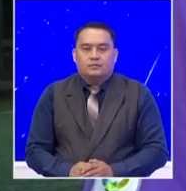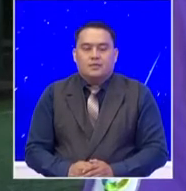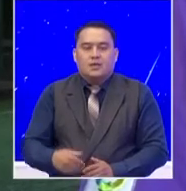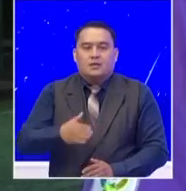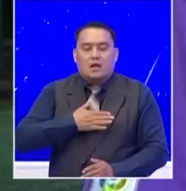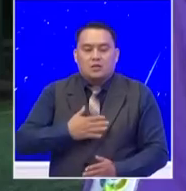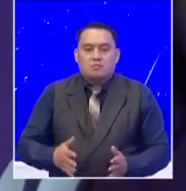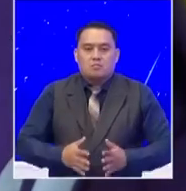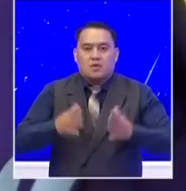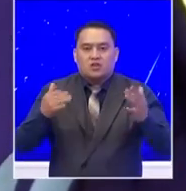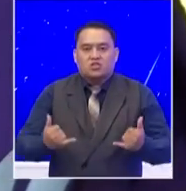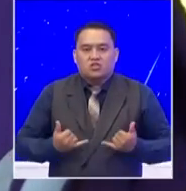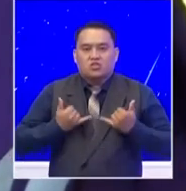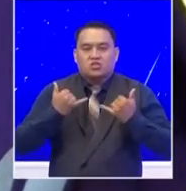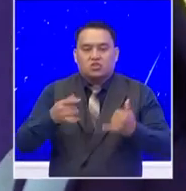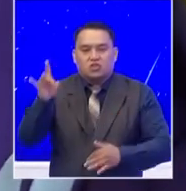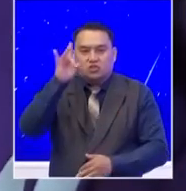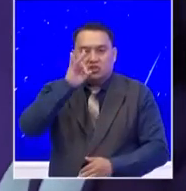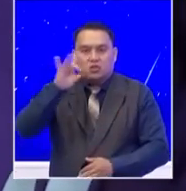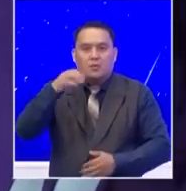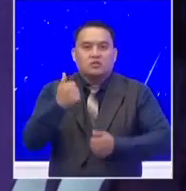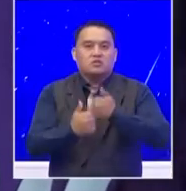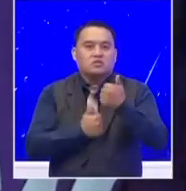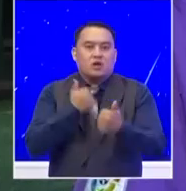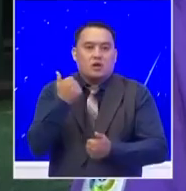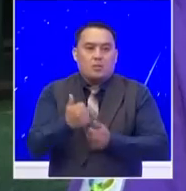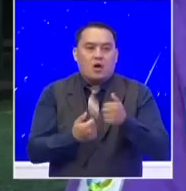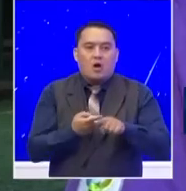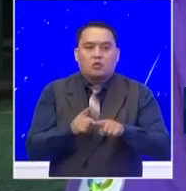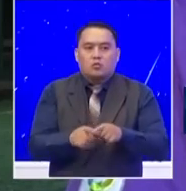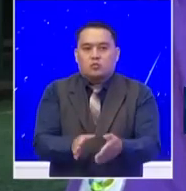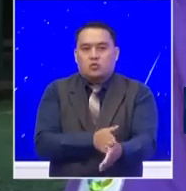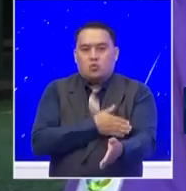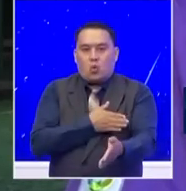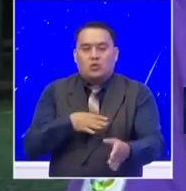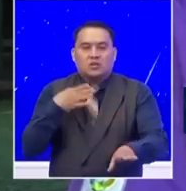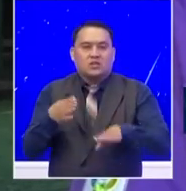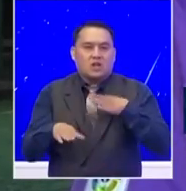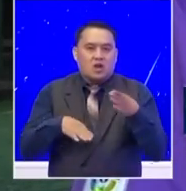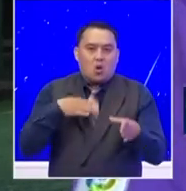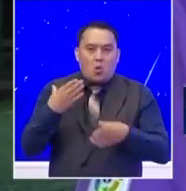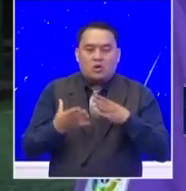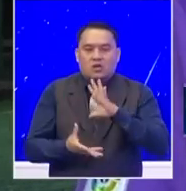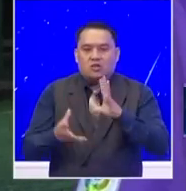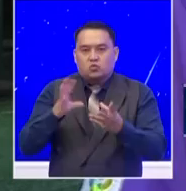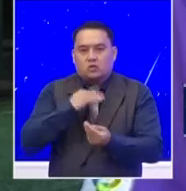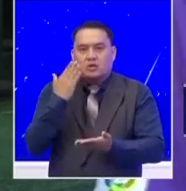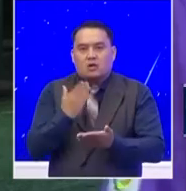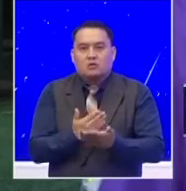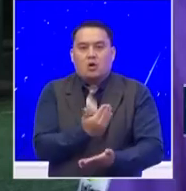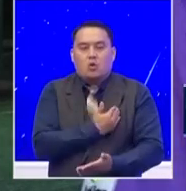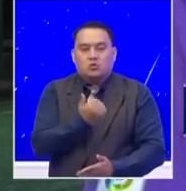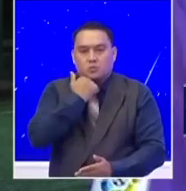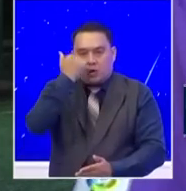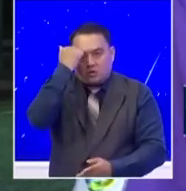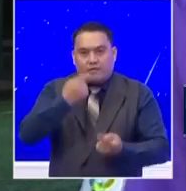Для нас большая честь стать чемпионами именно на этих стартах. Мы шли к этому очень долго. Упорные тренировки дали свои плоды. Хочется